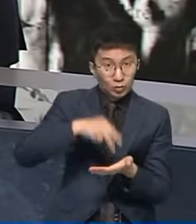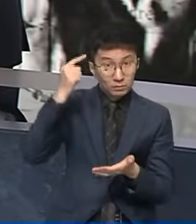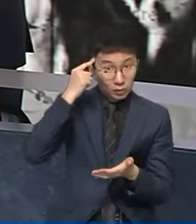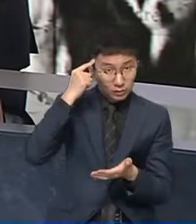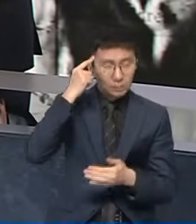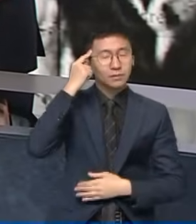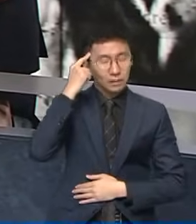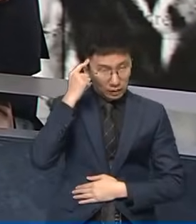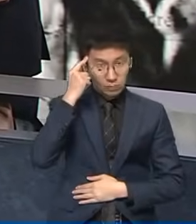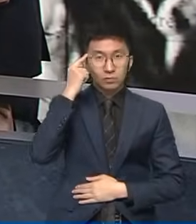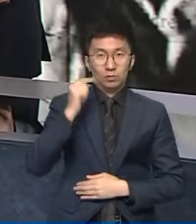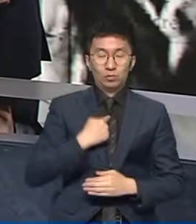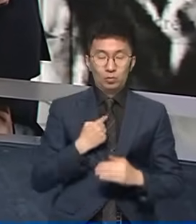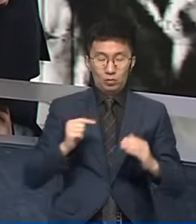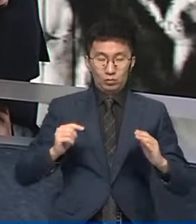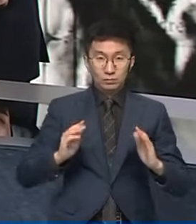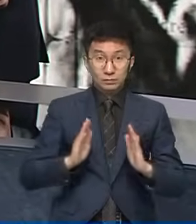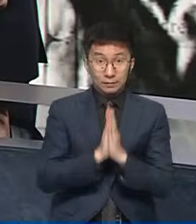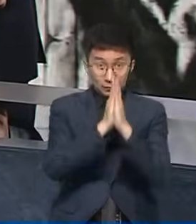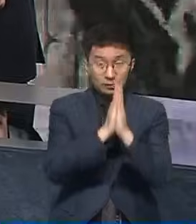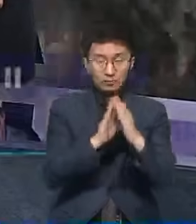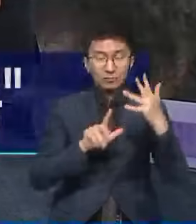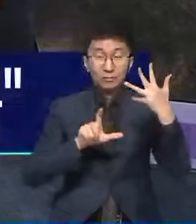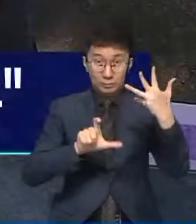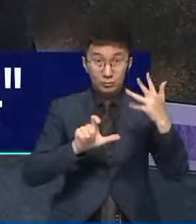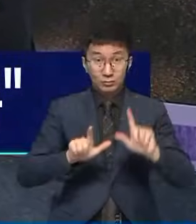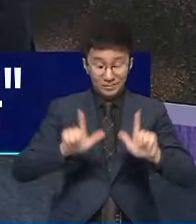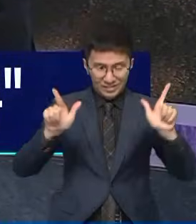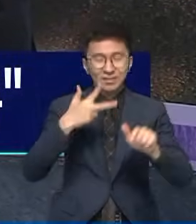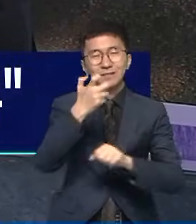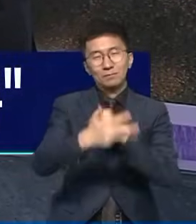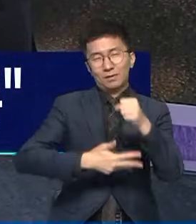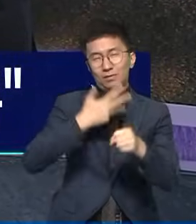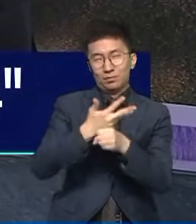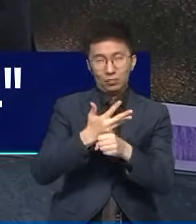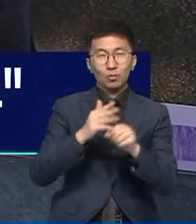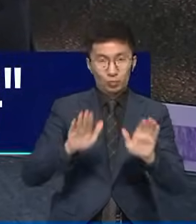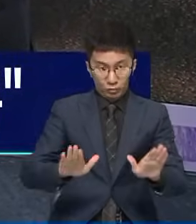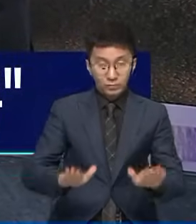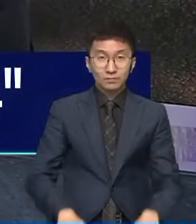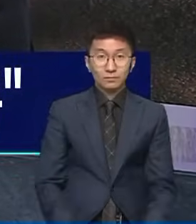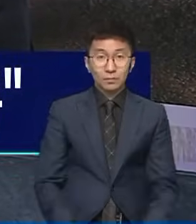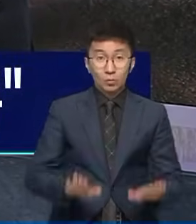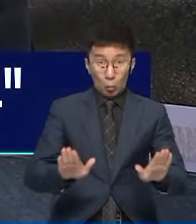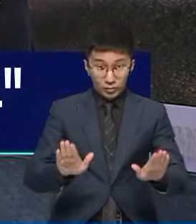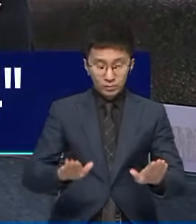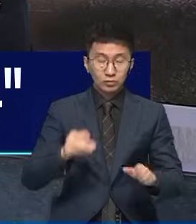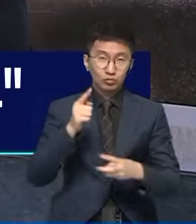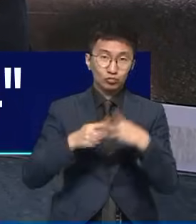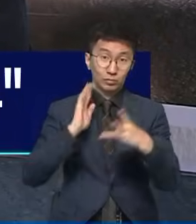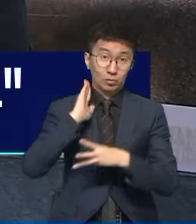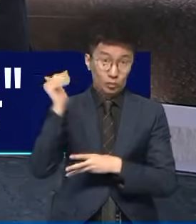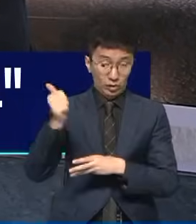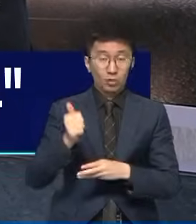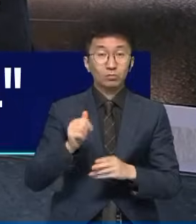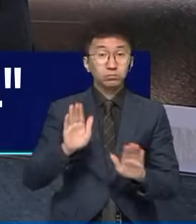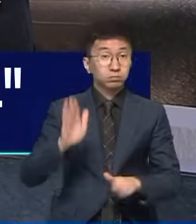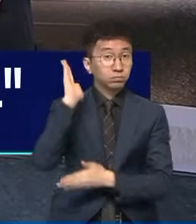연휴의 마지막 날이었습니다. 윤석열 대통령은 광복절 경축사에서 분단 이후